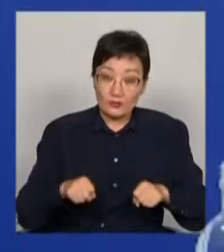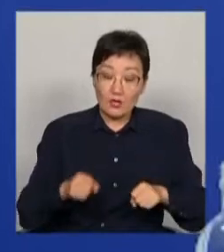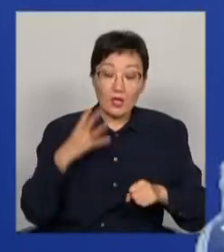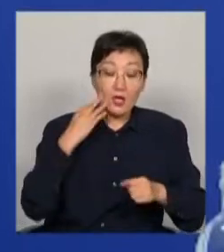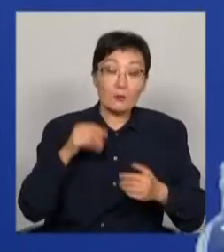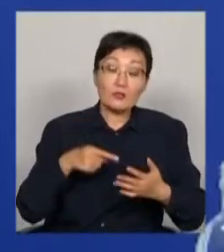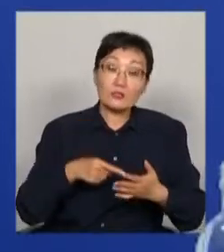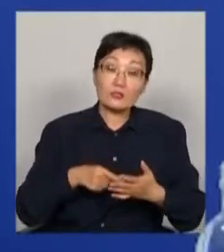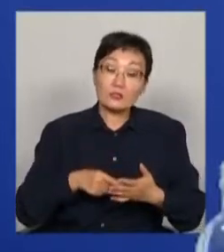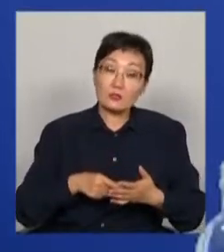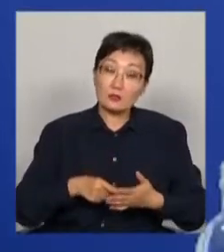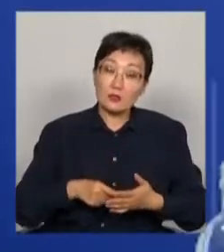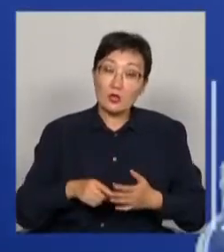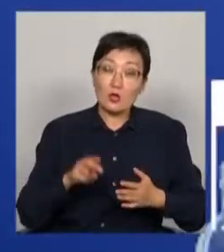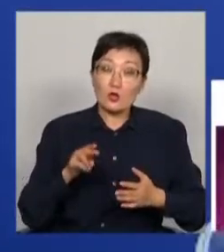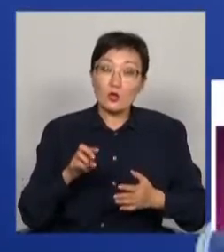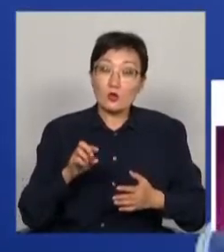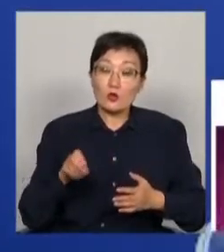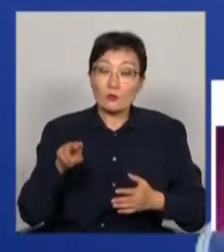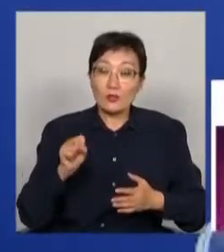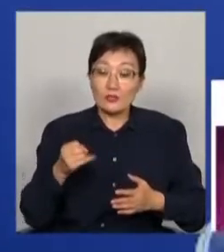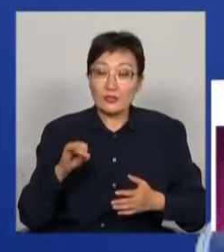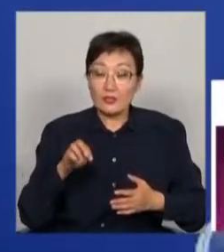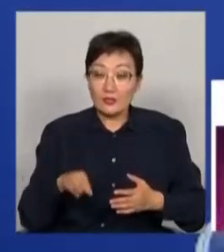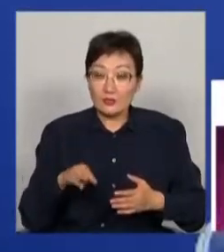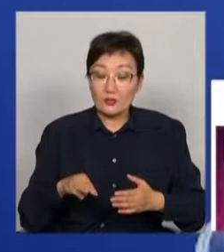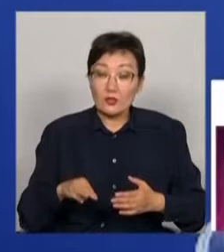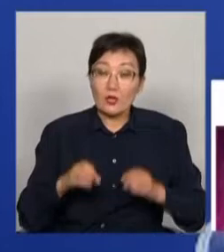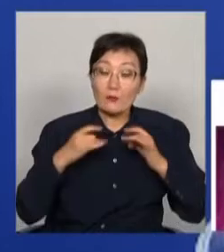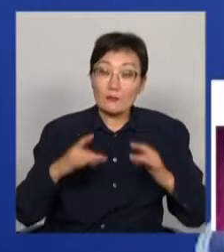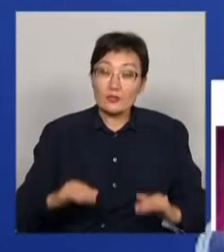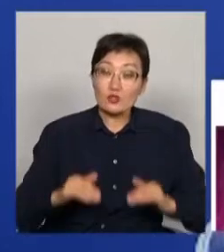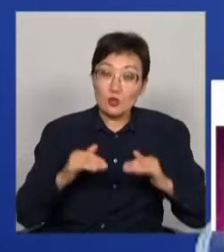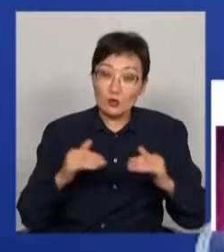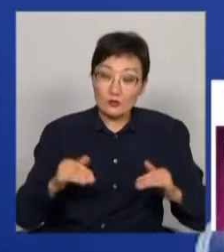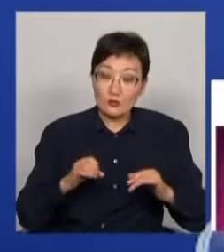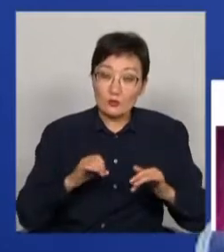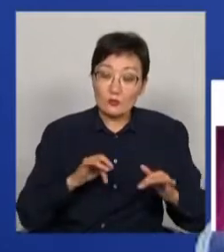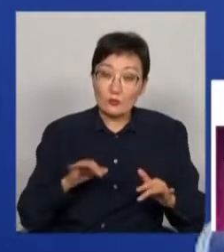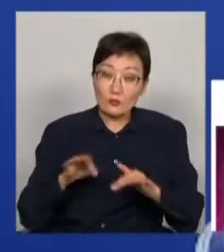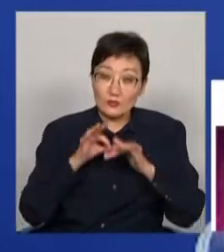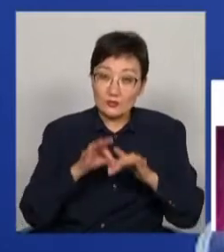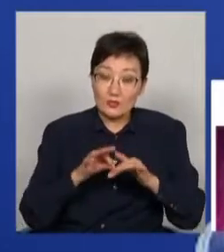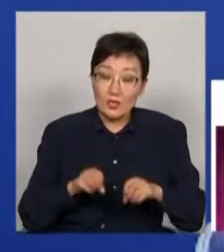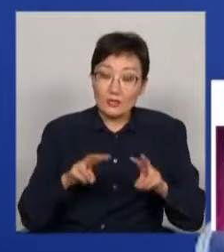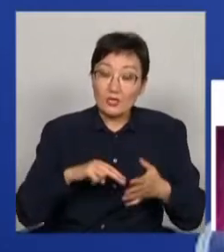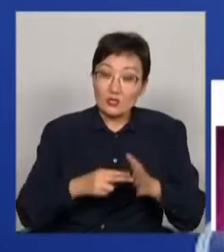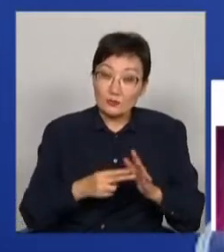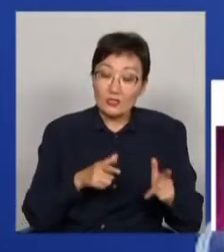Алматы қаласында Құрбан айт мерекесін жоғары деңгейде атап өту үшін арнайы жоспар әзірлеп